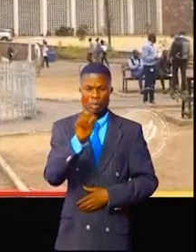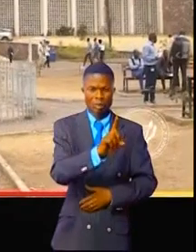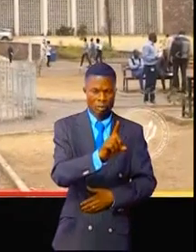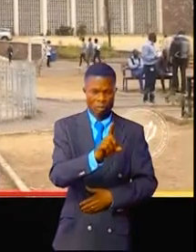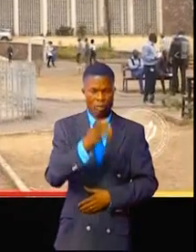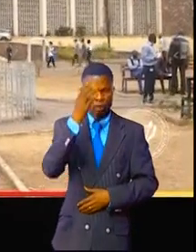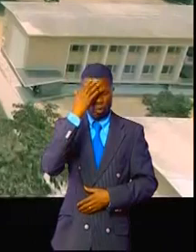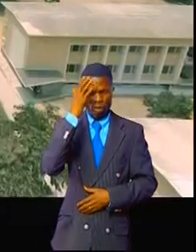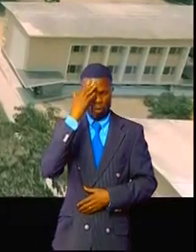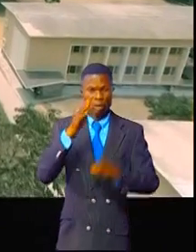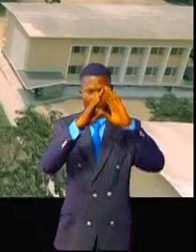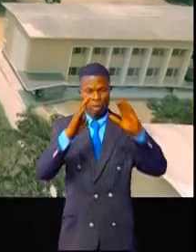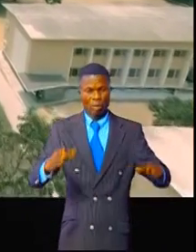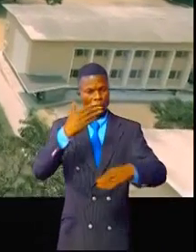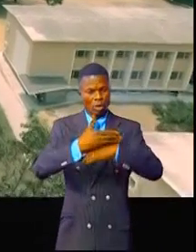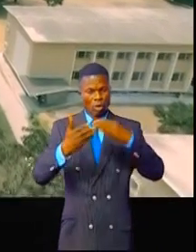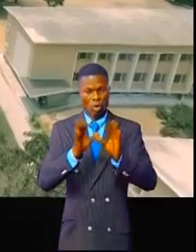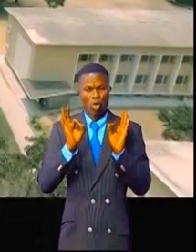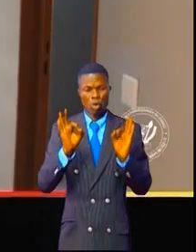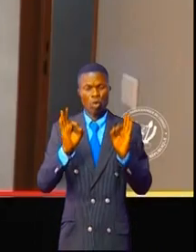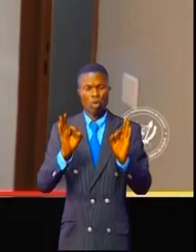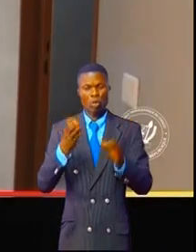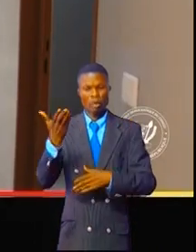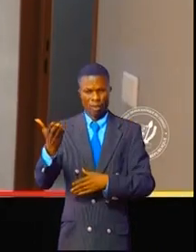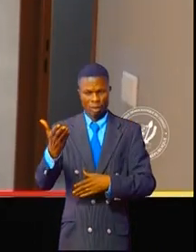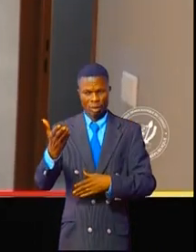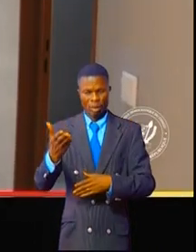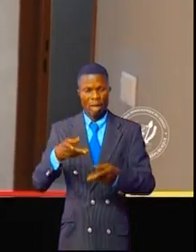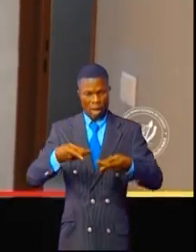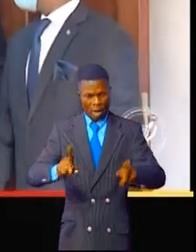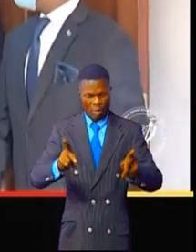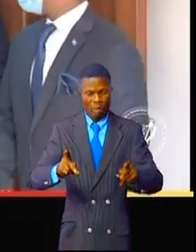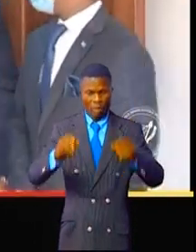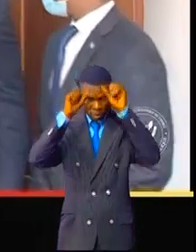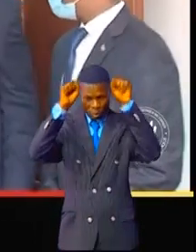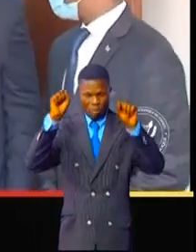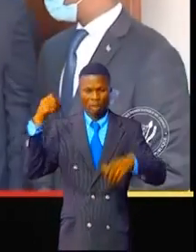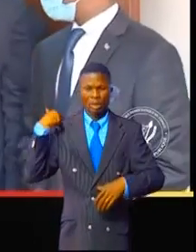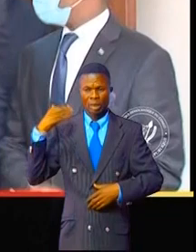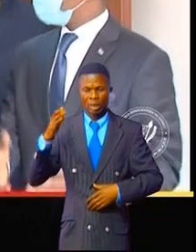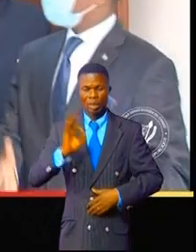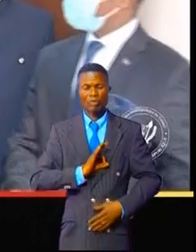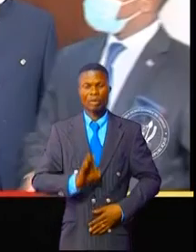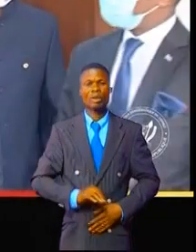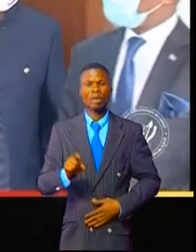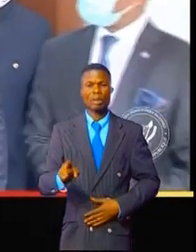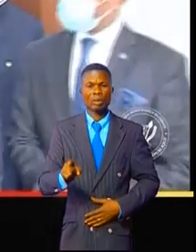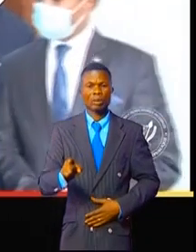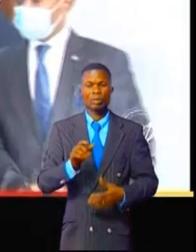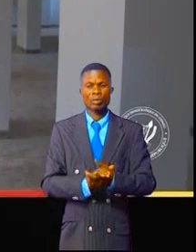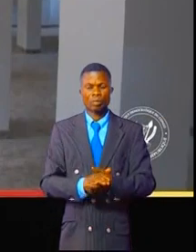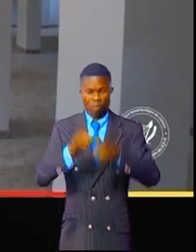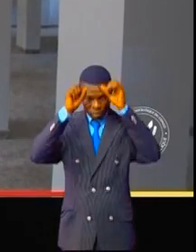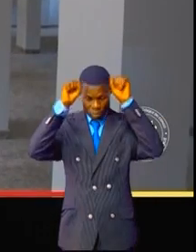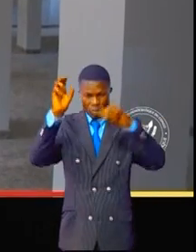découverte des homes réhabiliter de fond en comble sous l'impulsion du chef de l'état félix authenticité dit tshilombo le